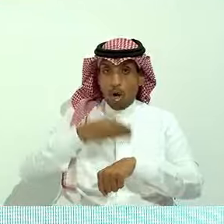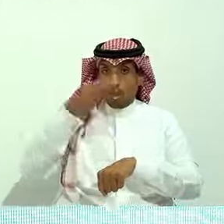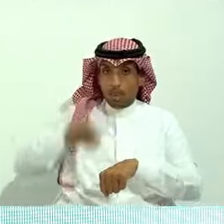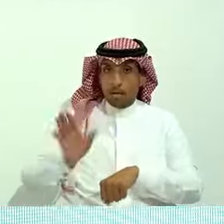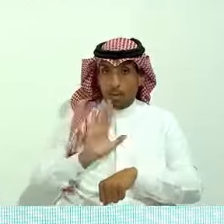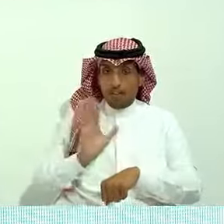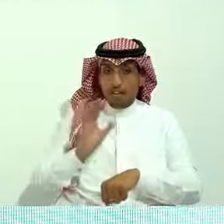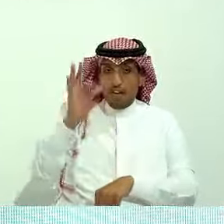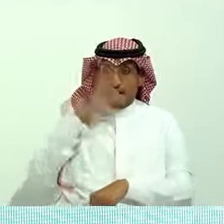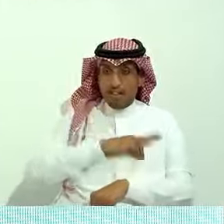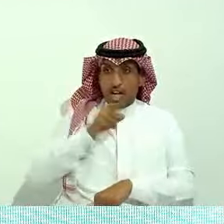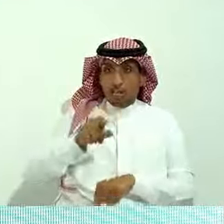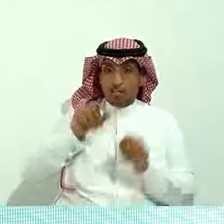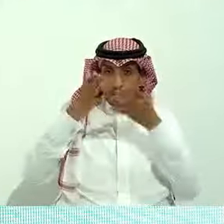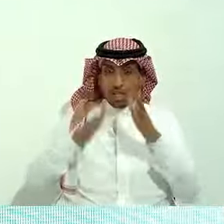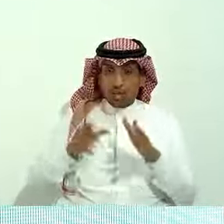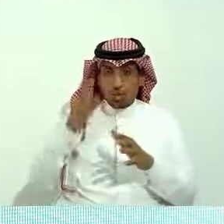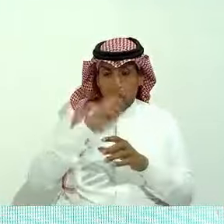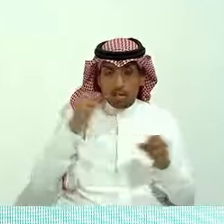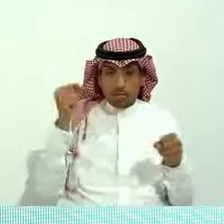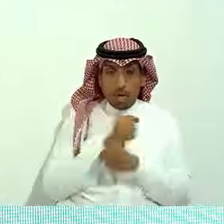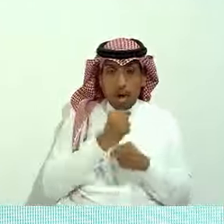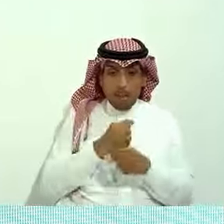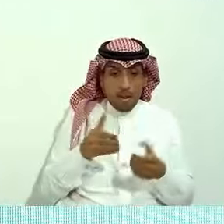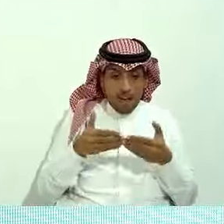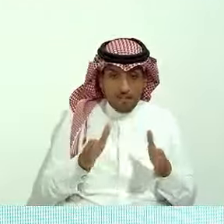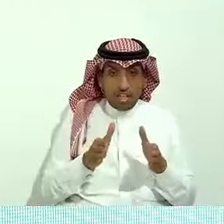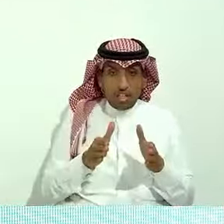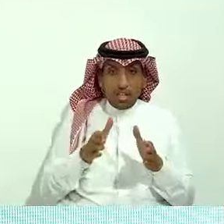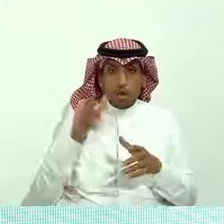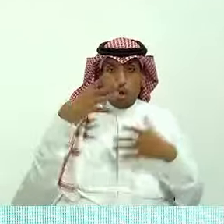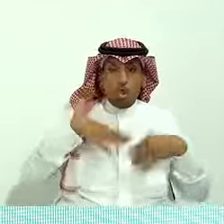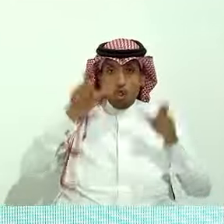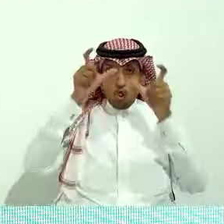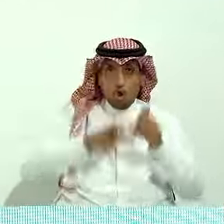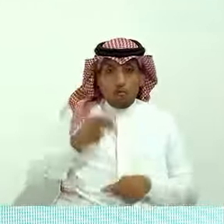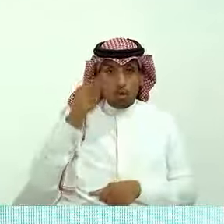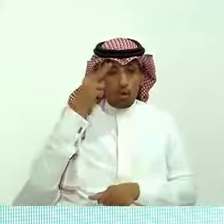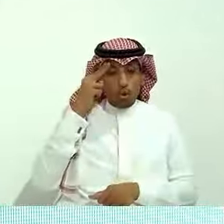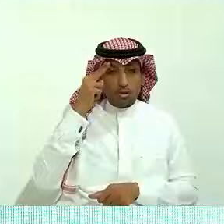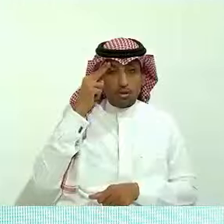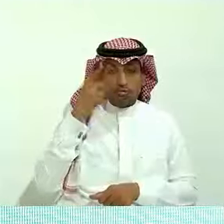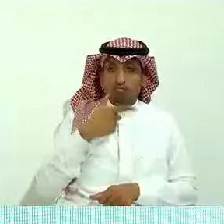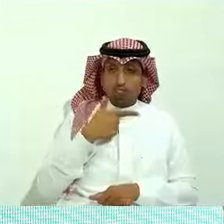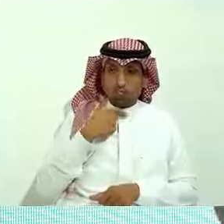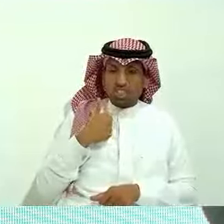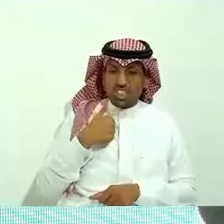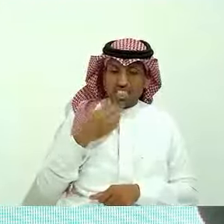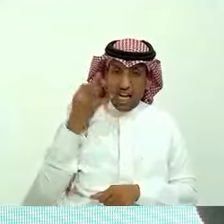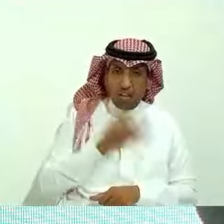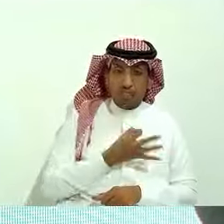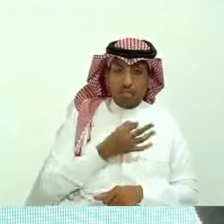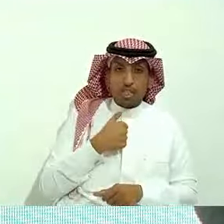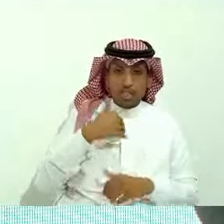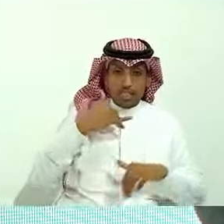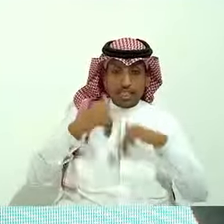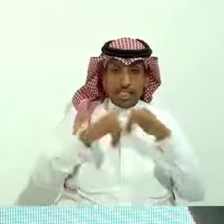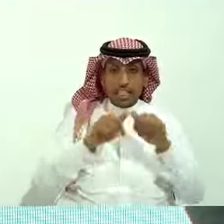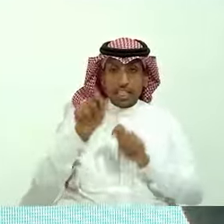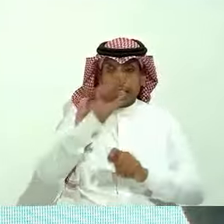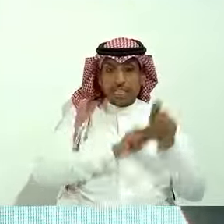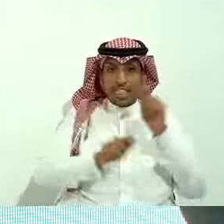الأزياء ويطلعون لنا خط أزياء سعودي، نبي تنعكس خطوط